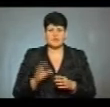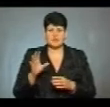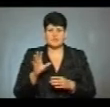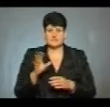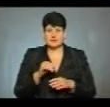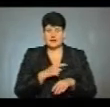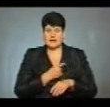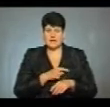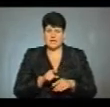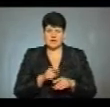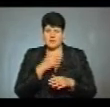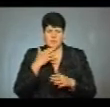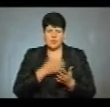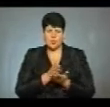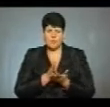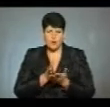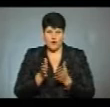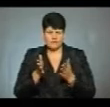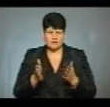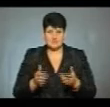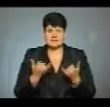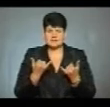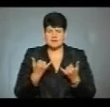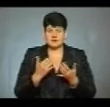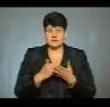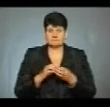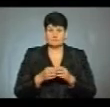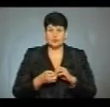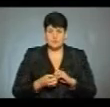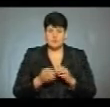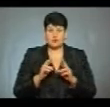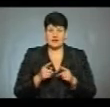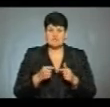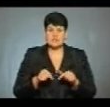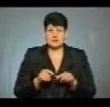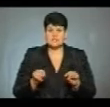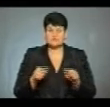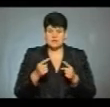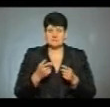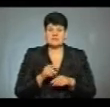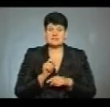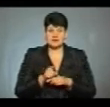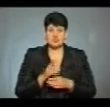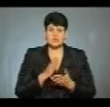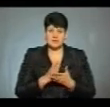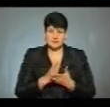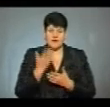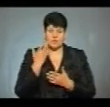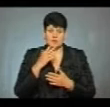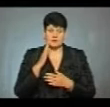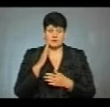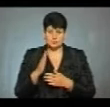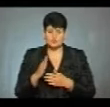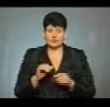лікарні, багатопрофільні лікарні України зараз стоять перед дилемою, як ці відділення створити їм. Задача така поставлена. А коли